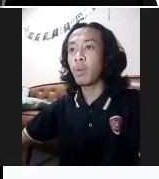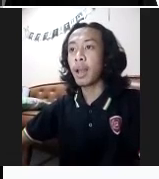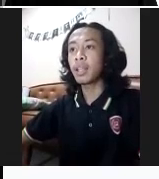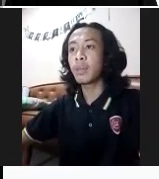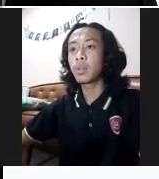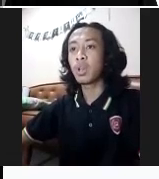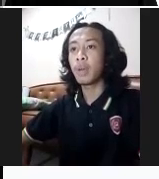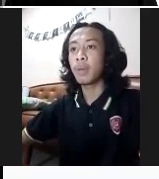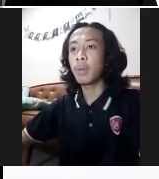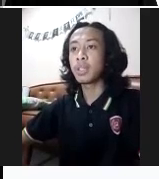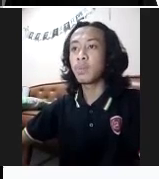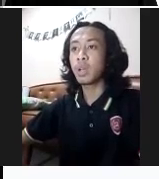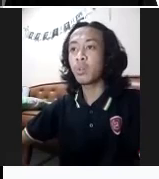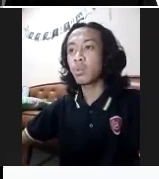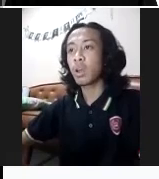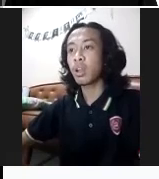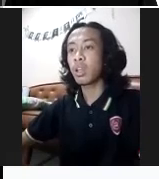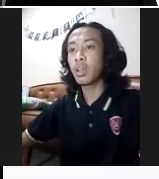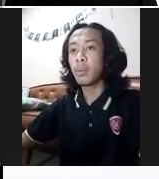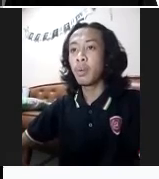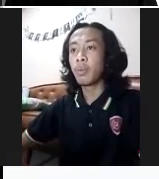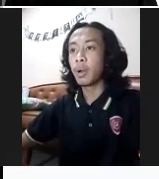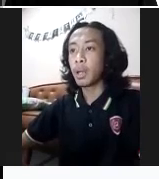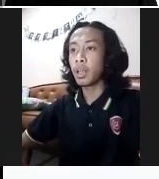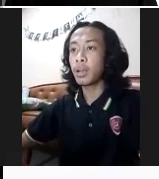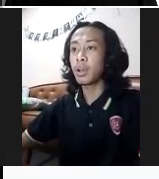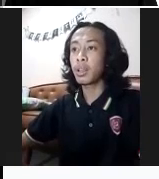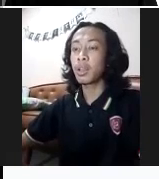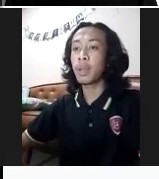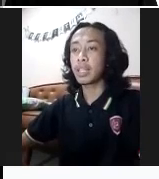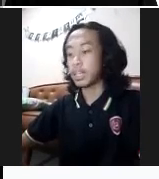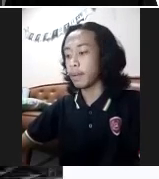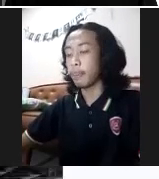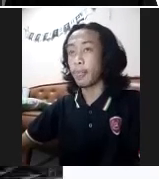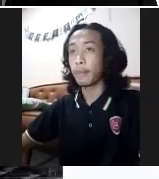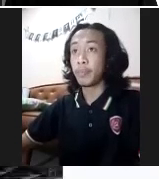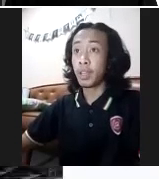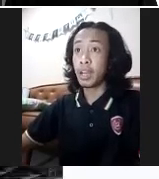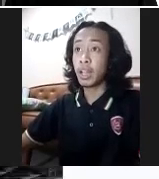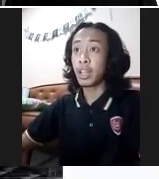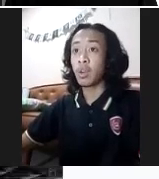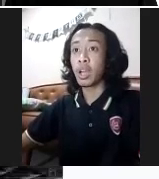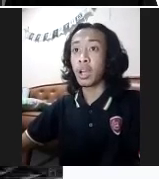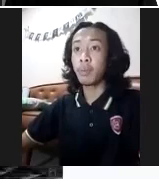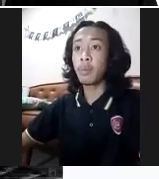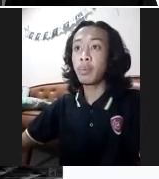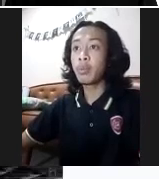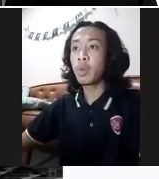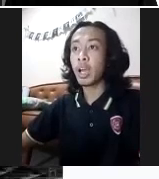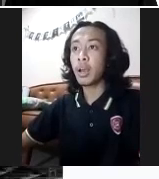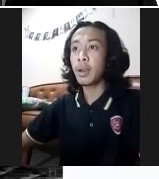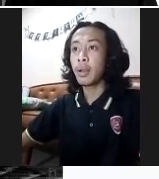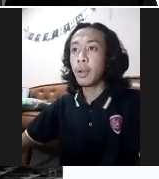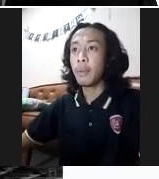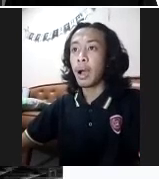global tentang beton, di mana Brazil berusaha untuk keluar dari keterbatasannya. Ada interiornya. Pavilion ini